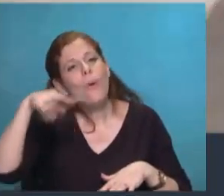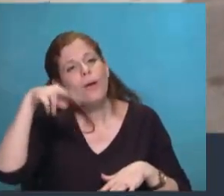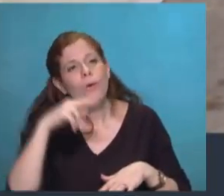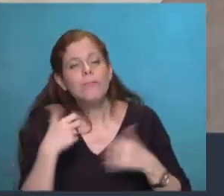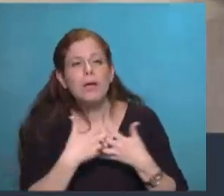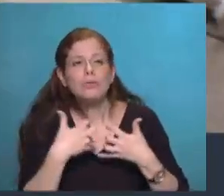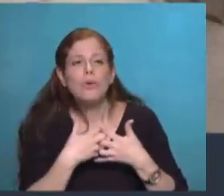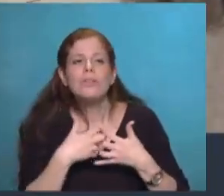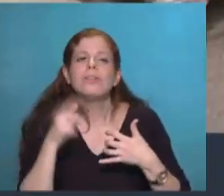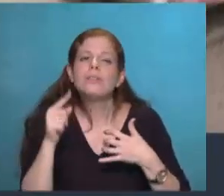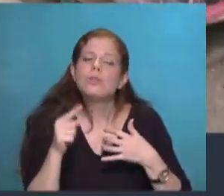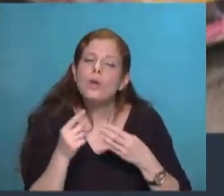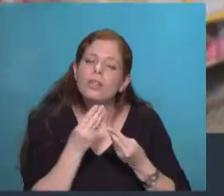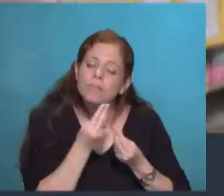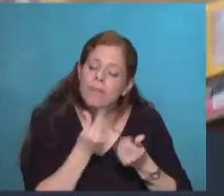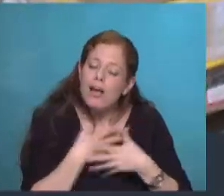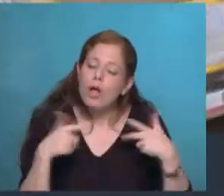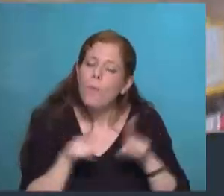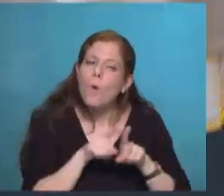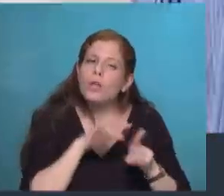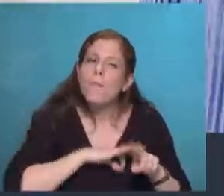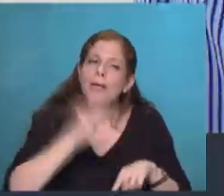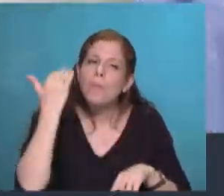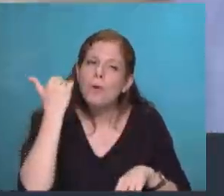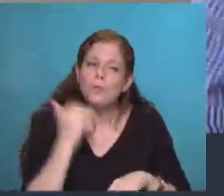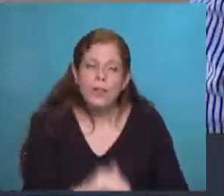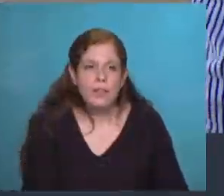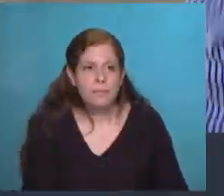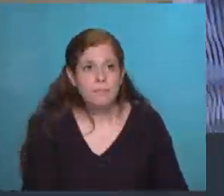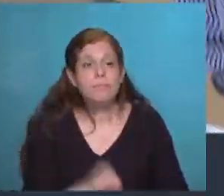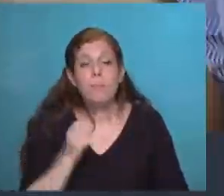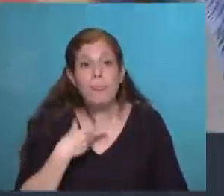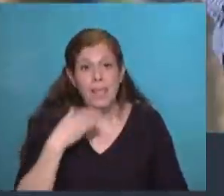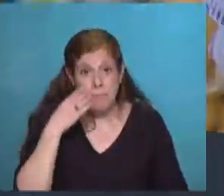עם הניחוח של ברית המועצות לשעבר. אז אם ניכנס לפה,